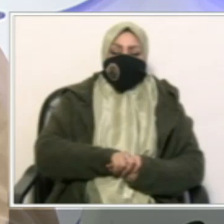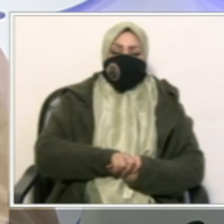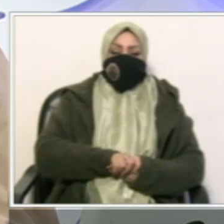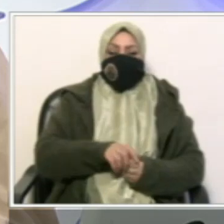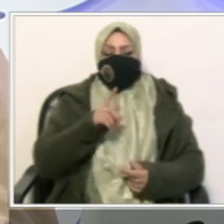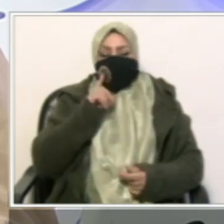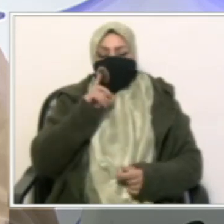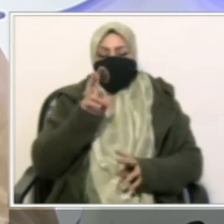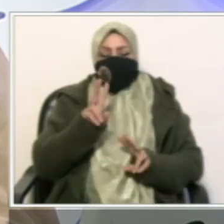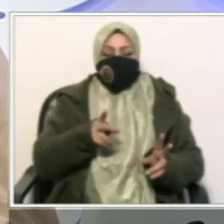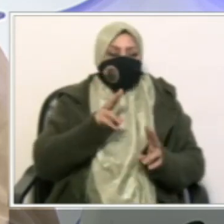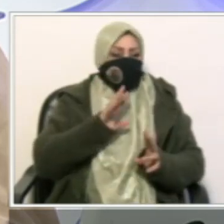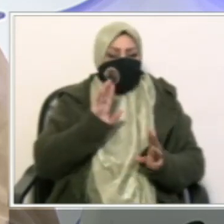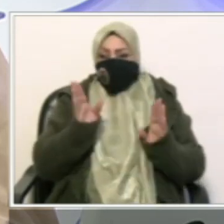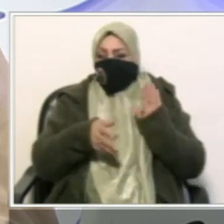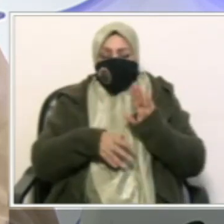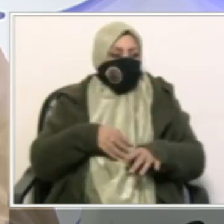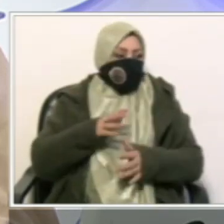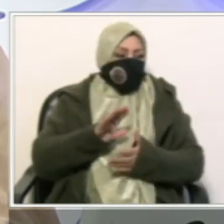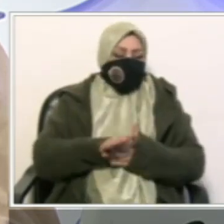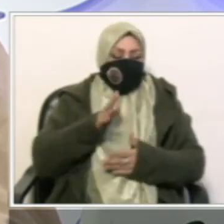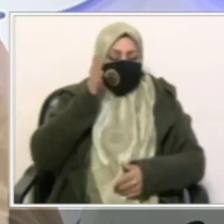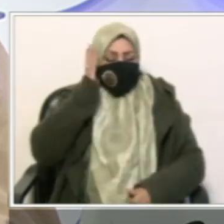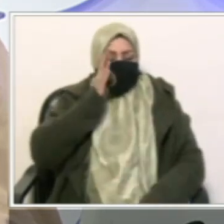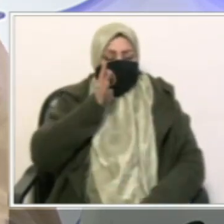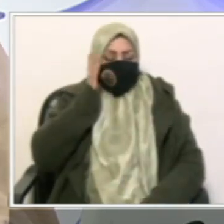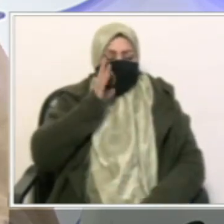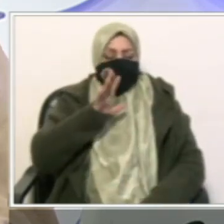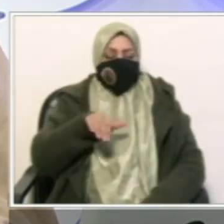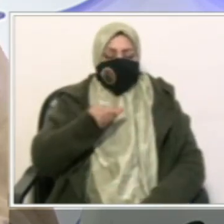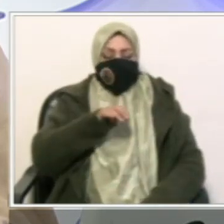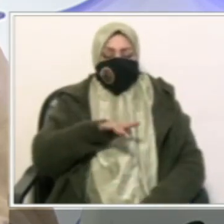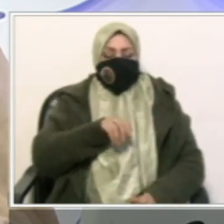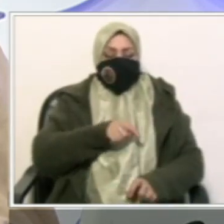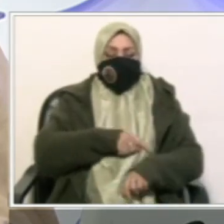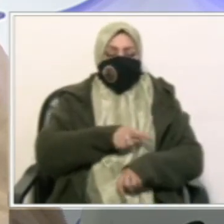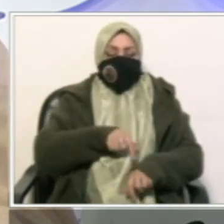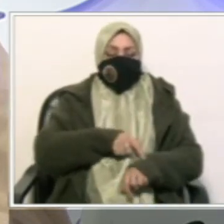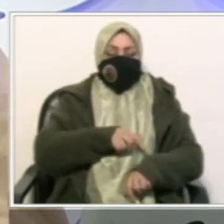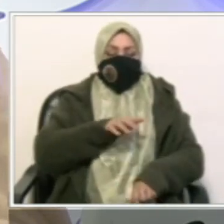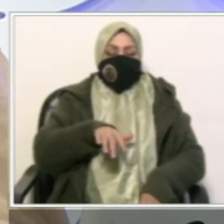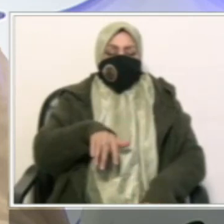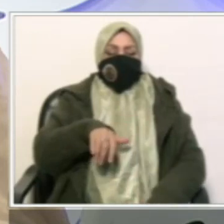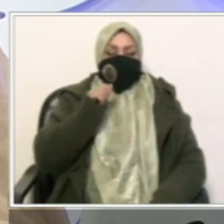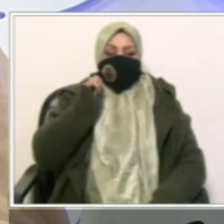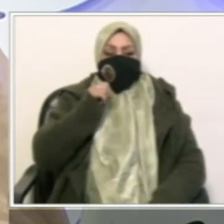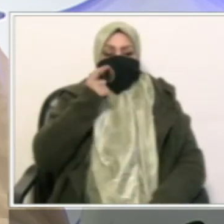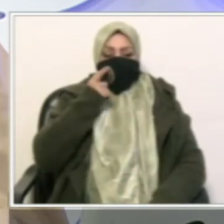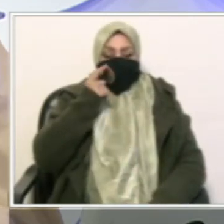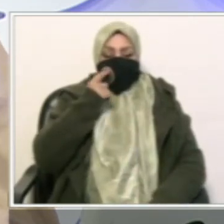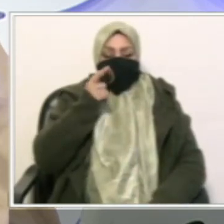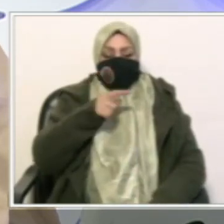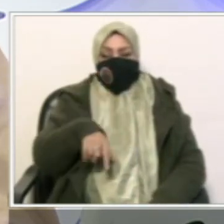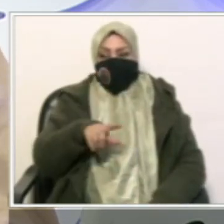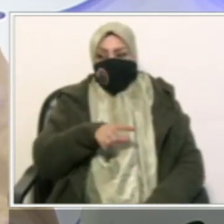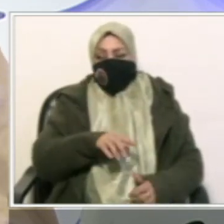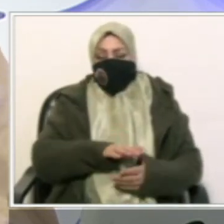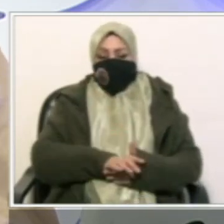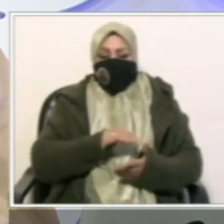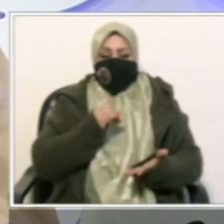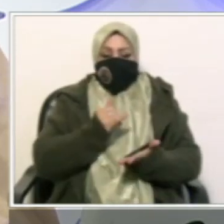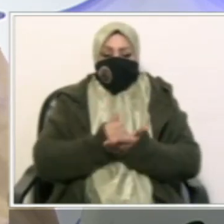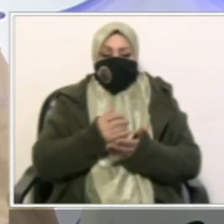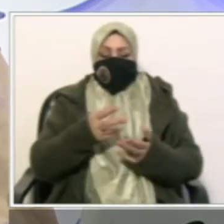بيته، وقد يتأخر على بيته والمسافة طويلة، أو تضيع عليه الدابة أصلا. فيجوز الإنسان للحفاظ على